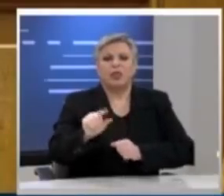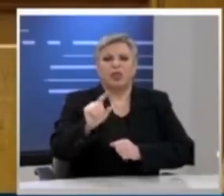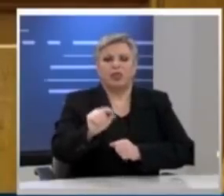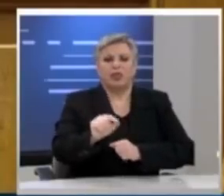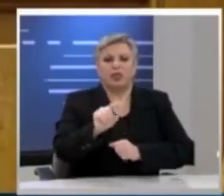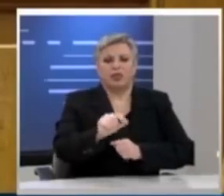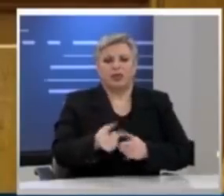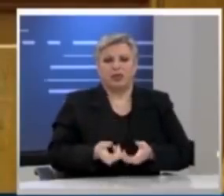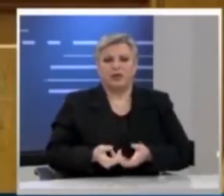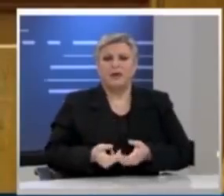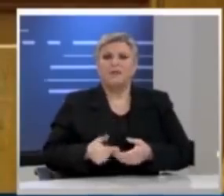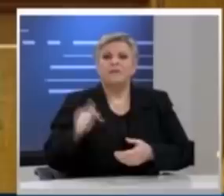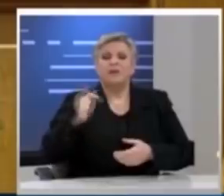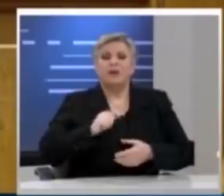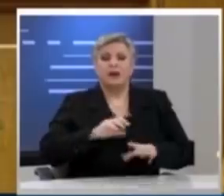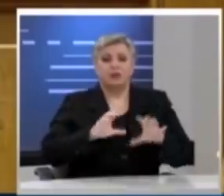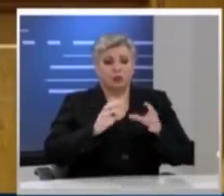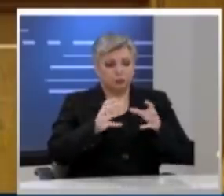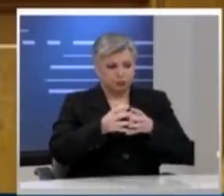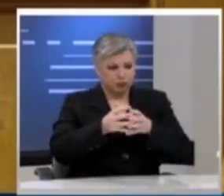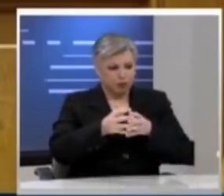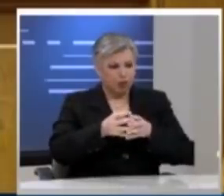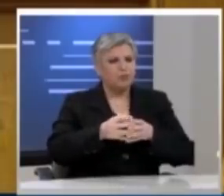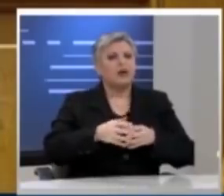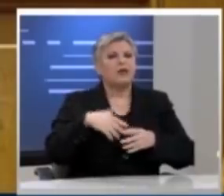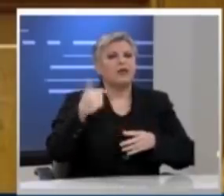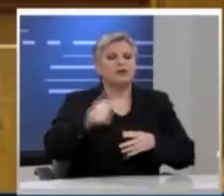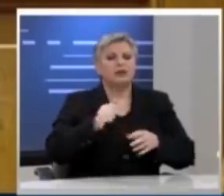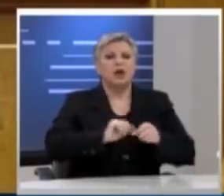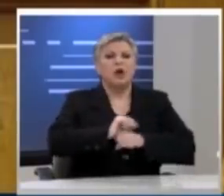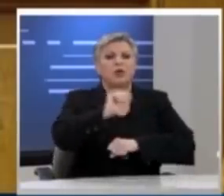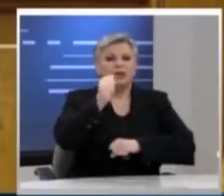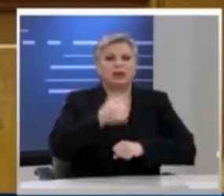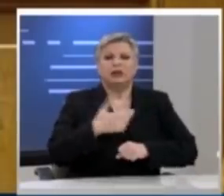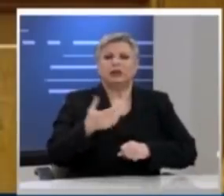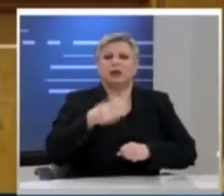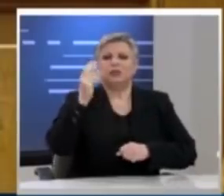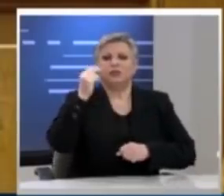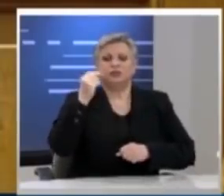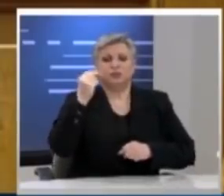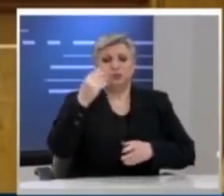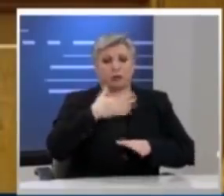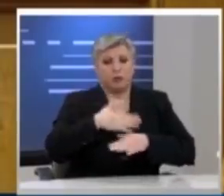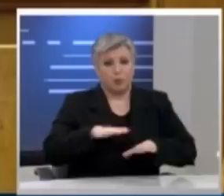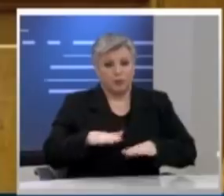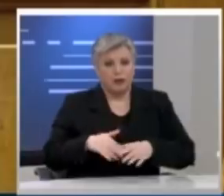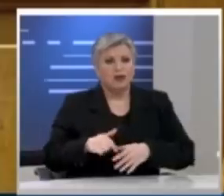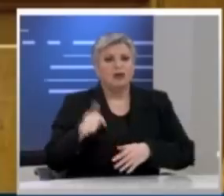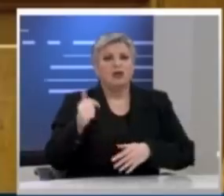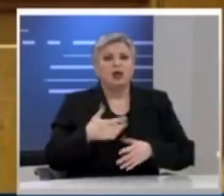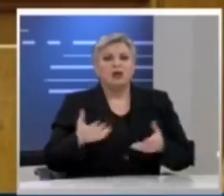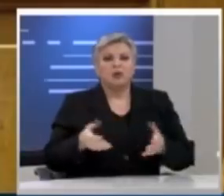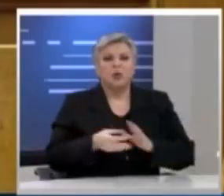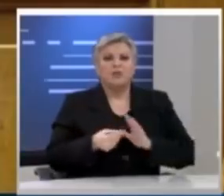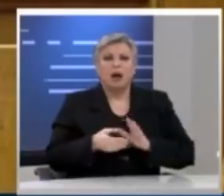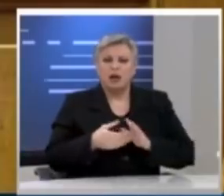μεγαλώνει η κατηγοριοποίηση των ιδρυμάτων των πτυχίων των αποφύγατε κό παράδειγμα τις